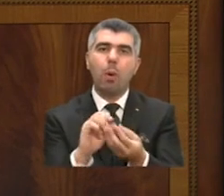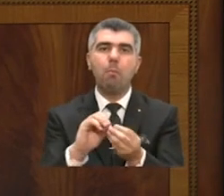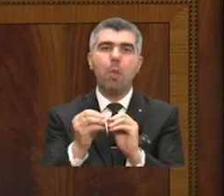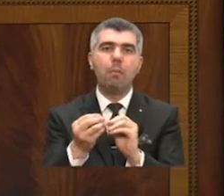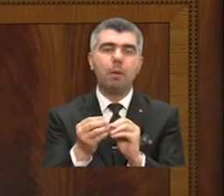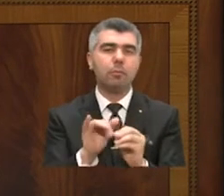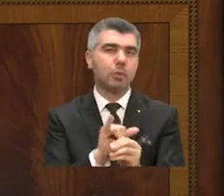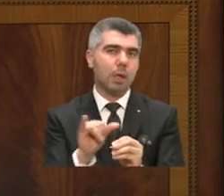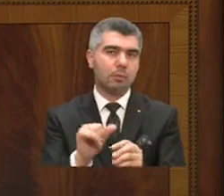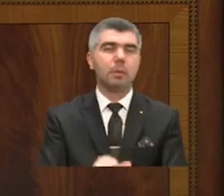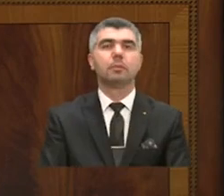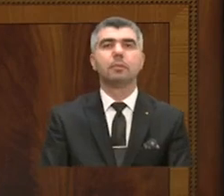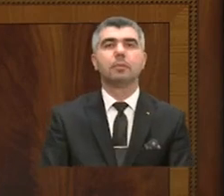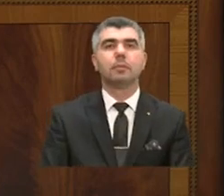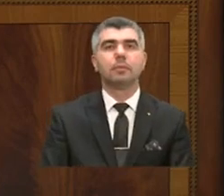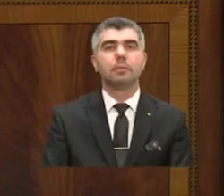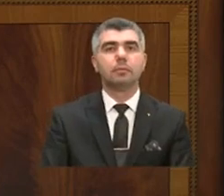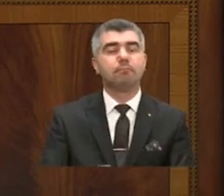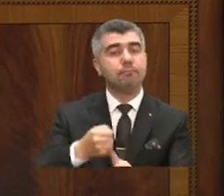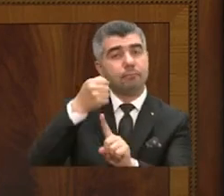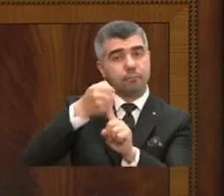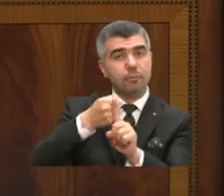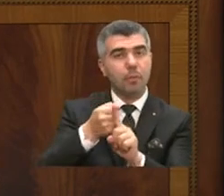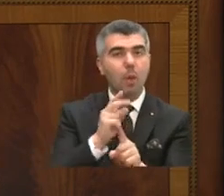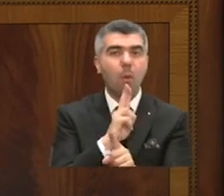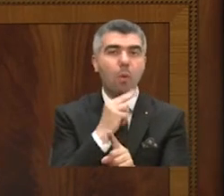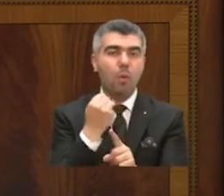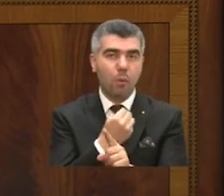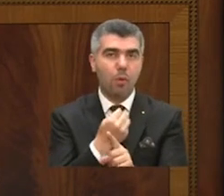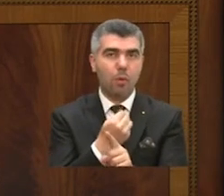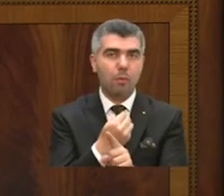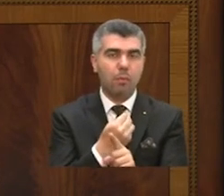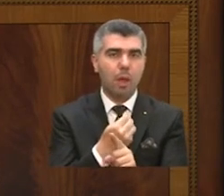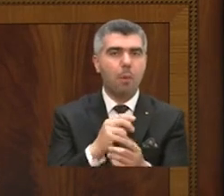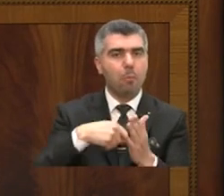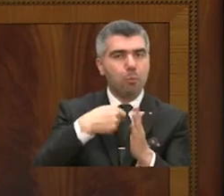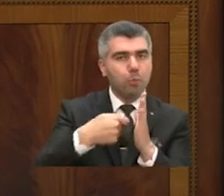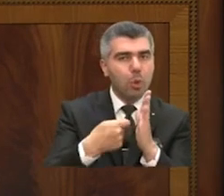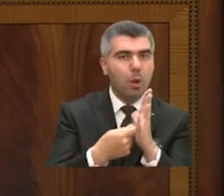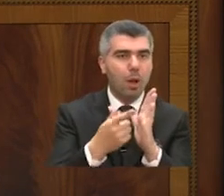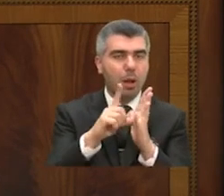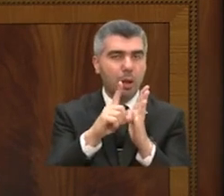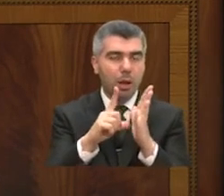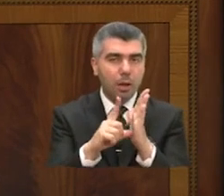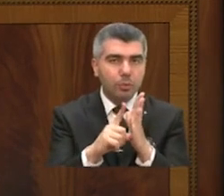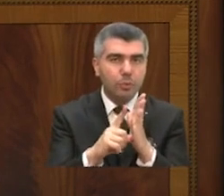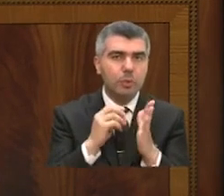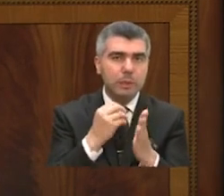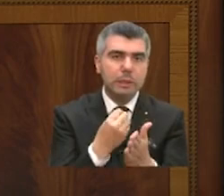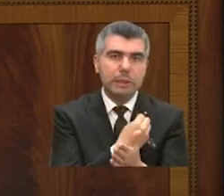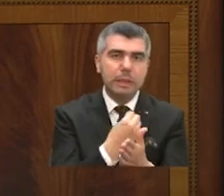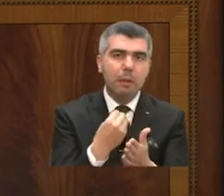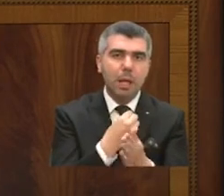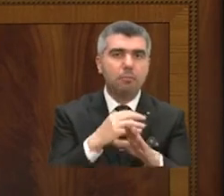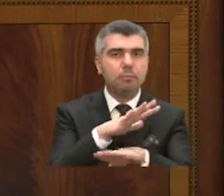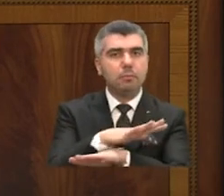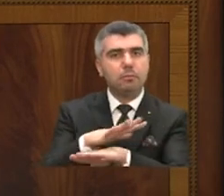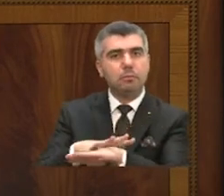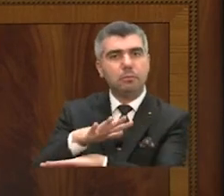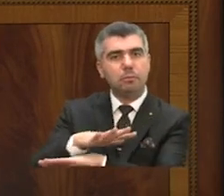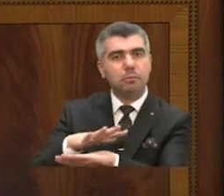القطاع. وقد أعدت الحكومة في هذا الإطار مشاريع قوانين تتعلق بالمجموعات الصحية الجهوية،